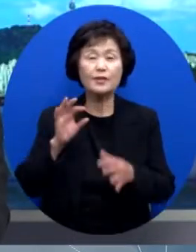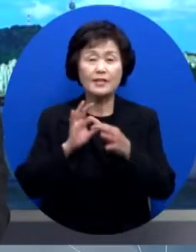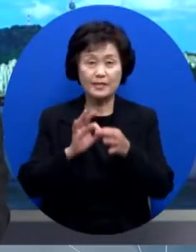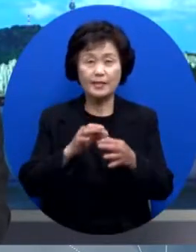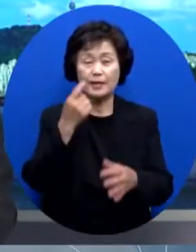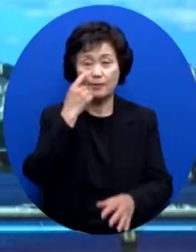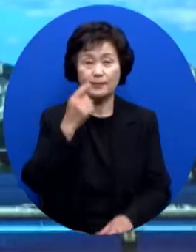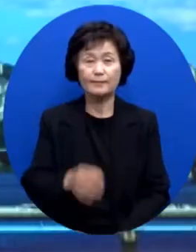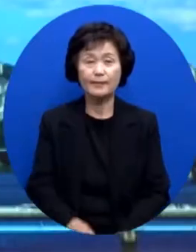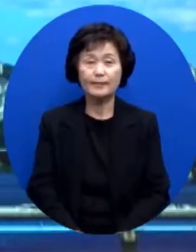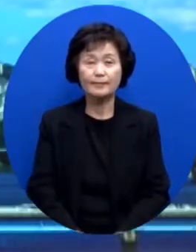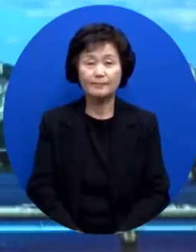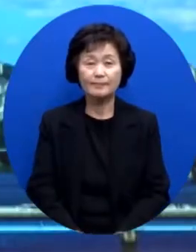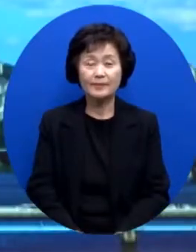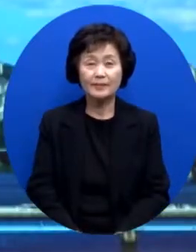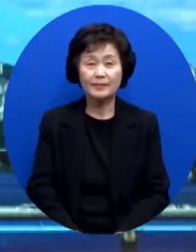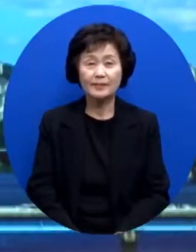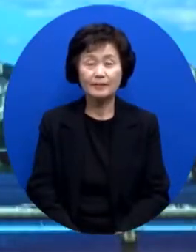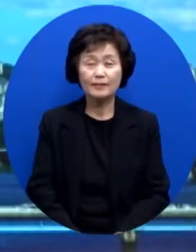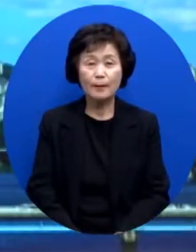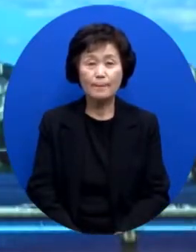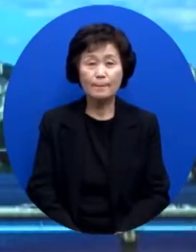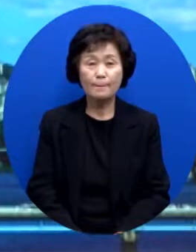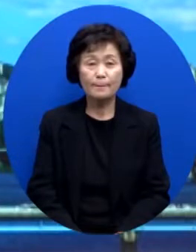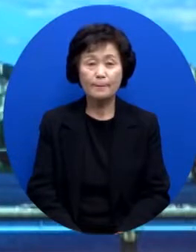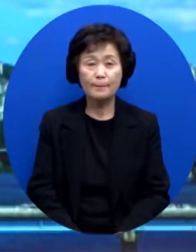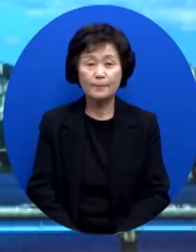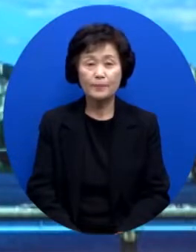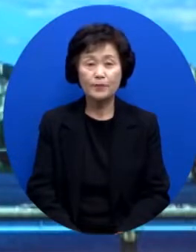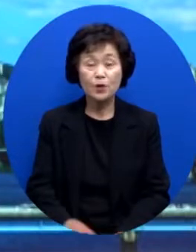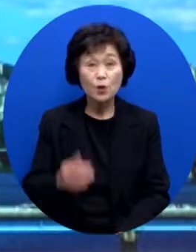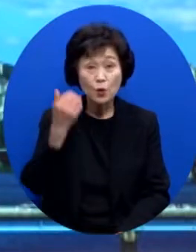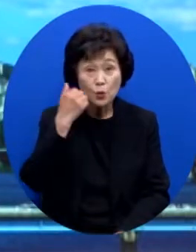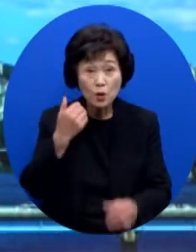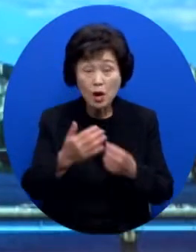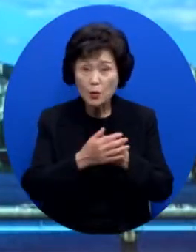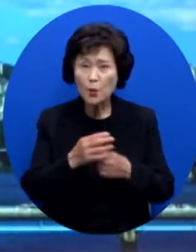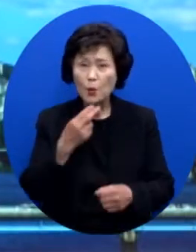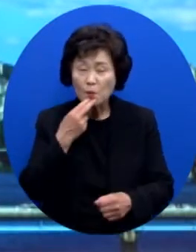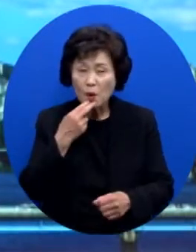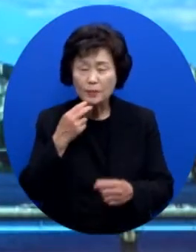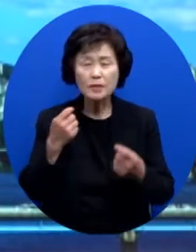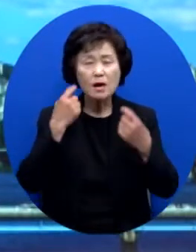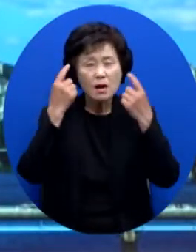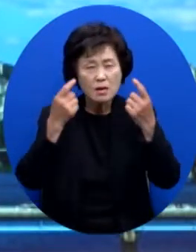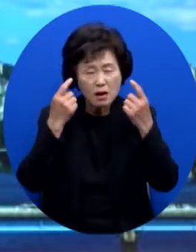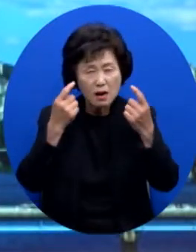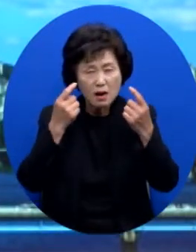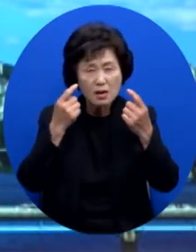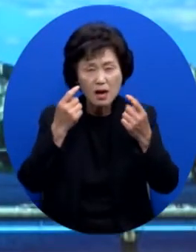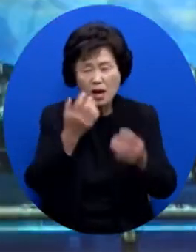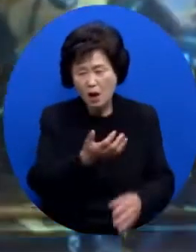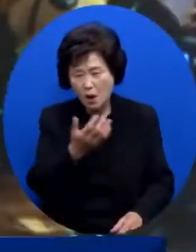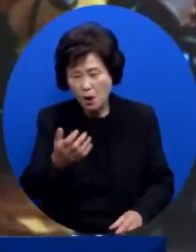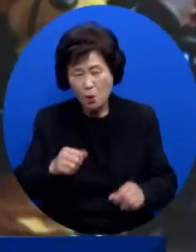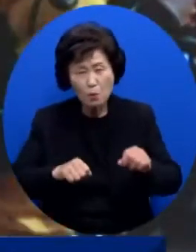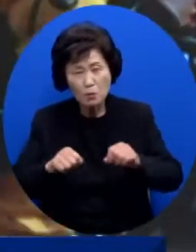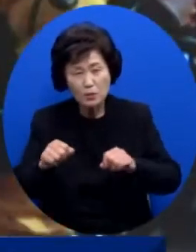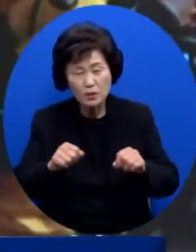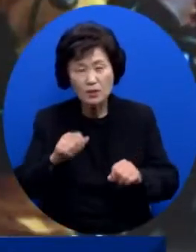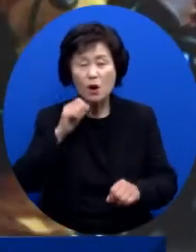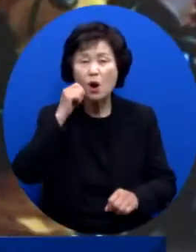연결합니다. 네, 의정부 스튜디오입니다. 누군가의 도움 없이는 여행뿐 아니라 이동하는 것조차 쉽지